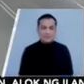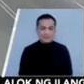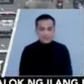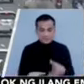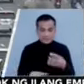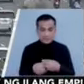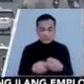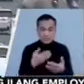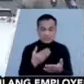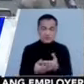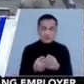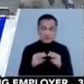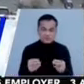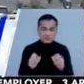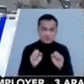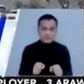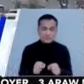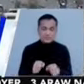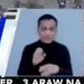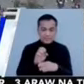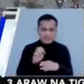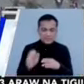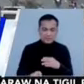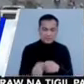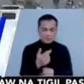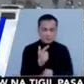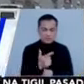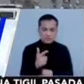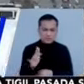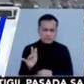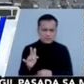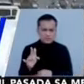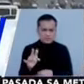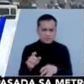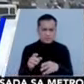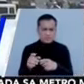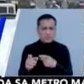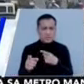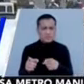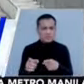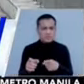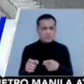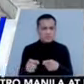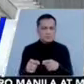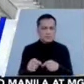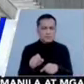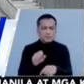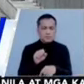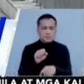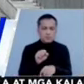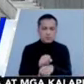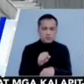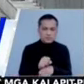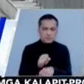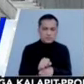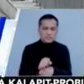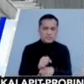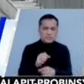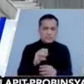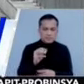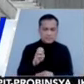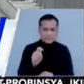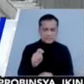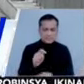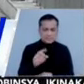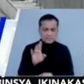posible raw sa katapusan ng 2025, maging operational na ang MRT-7 na mula North Avenue hanggang San Jose del